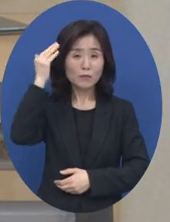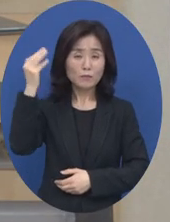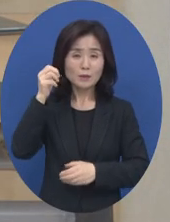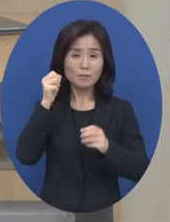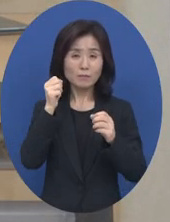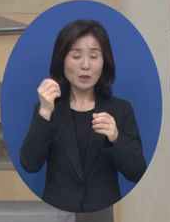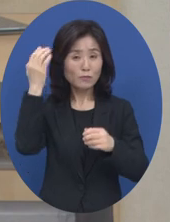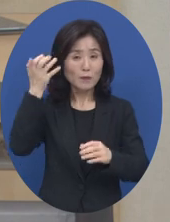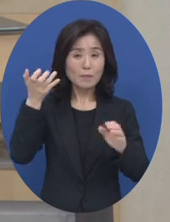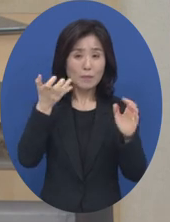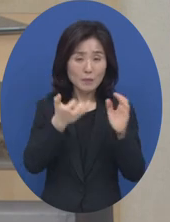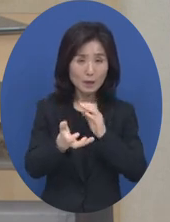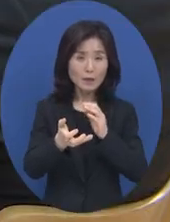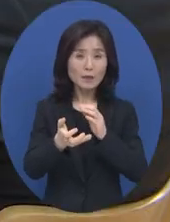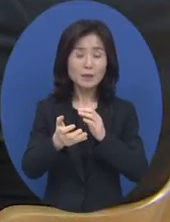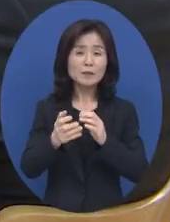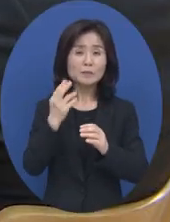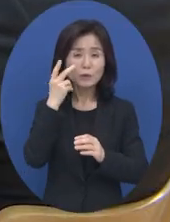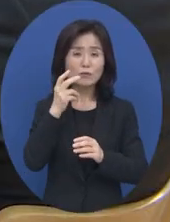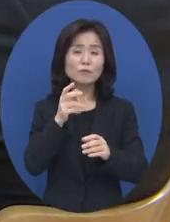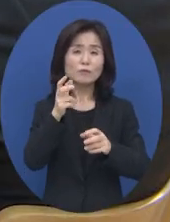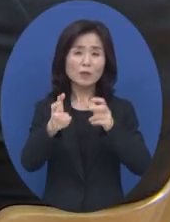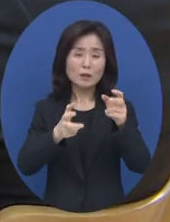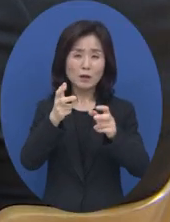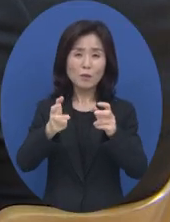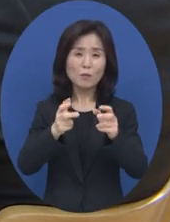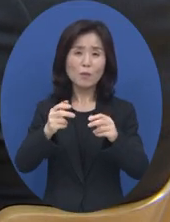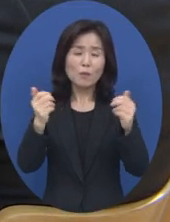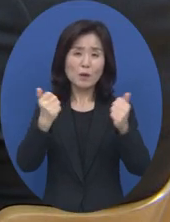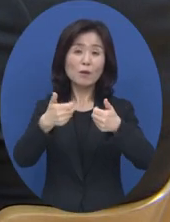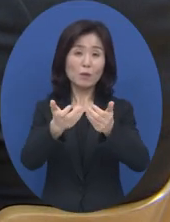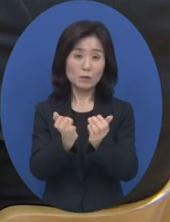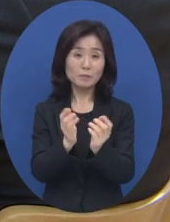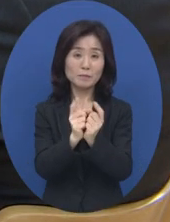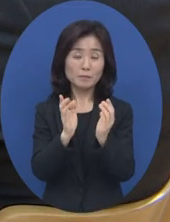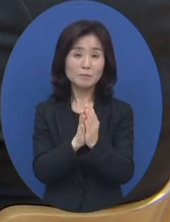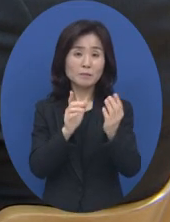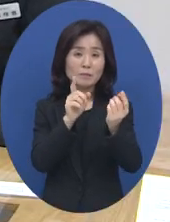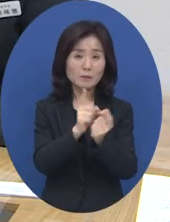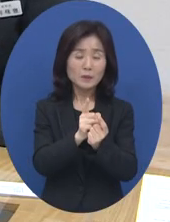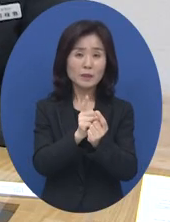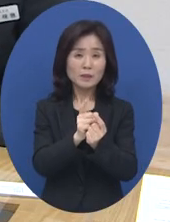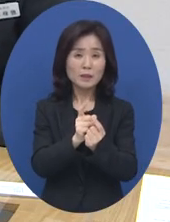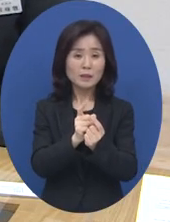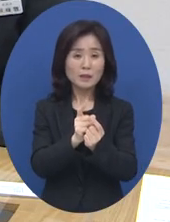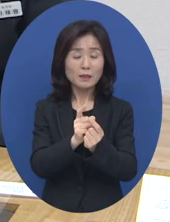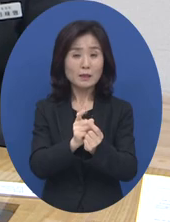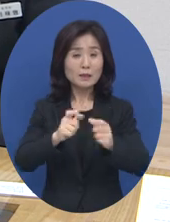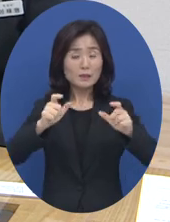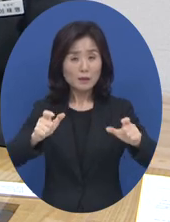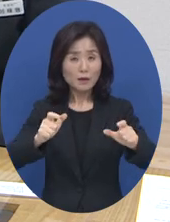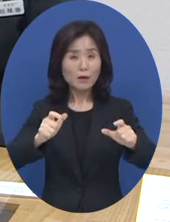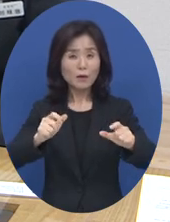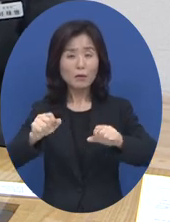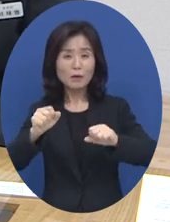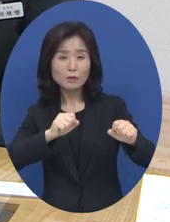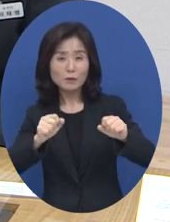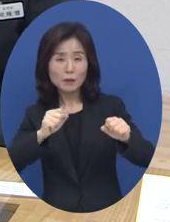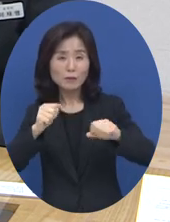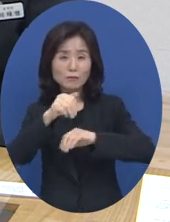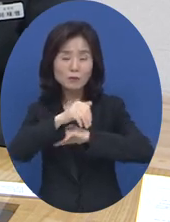상공회의소 이사들을 직접 만났는데요. 첨단 산업을 통한 지역 경제 활성화 구상 더 각별히